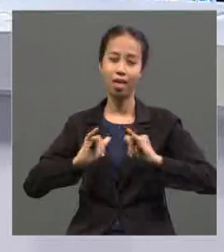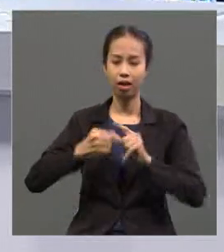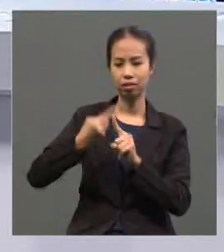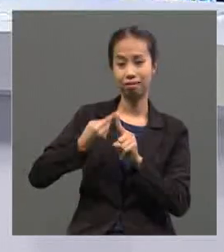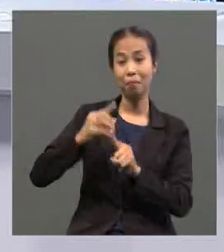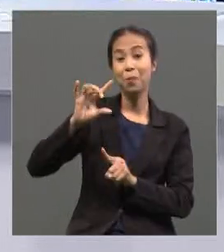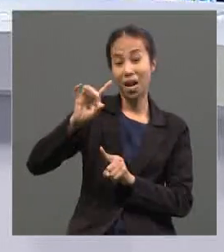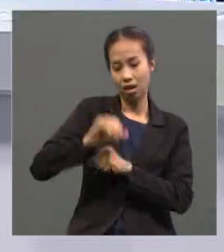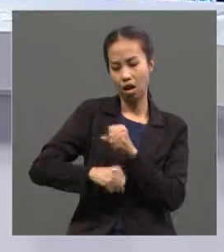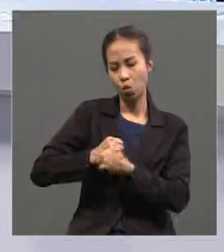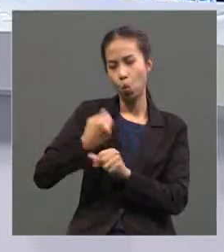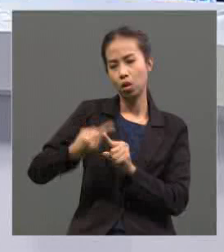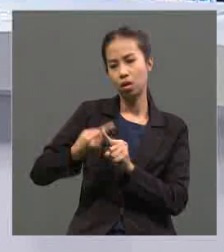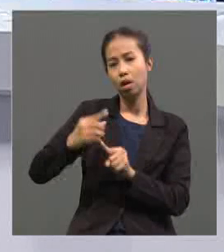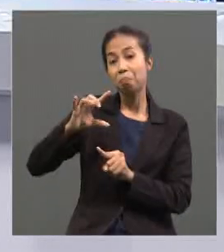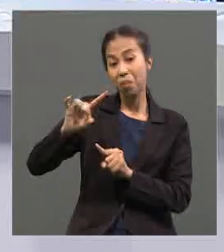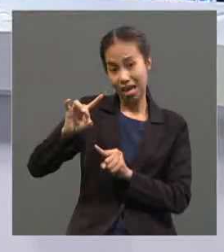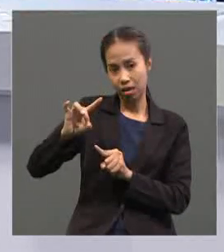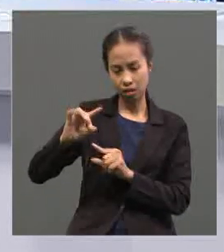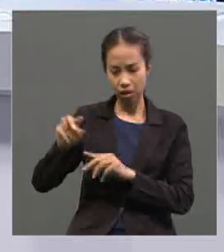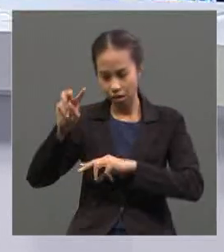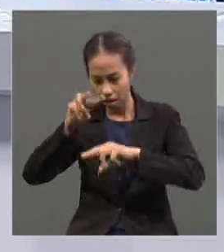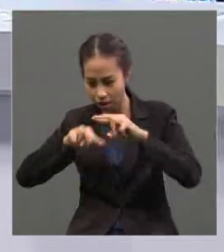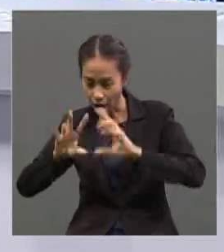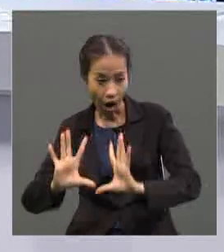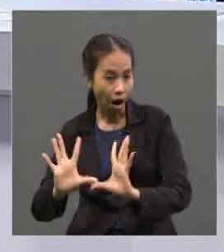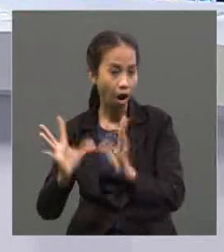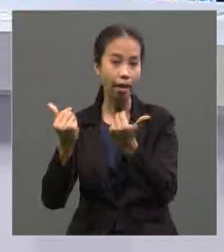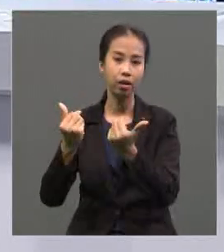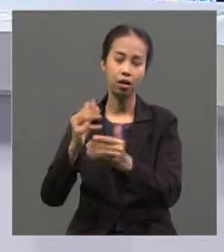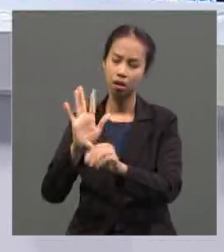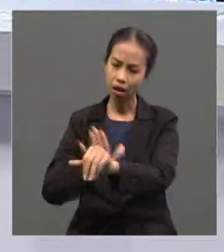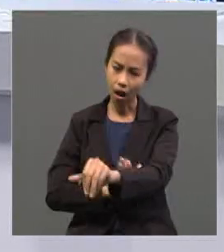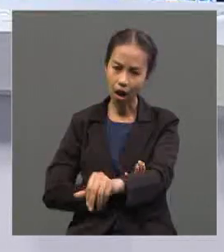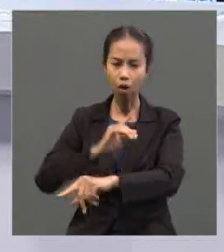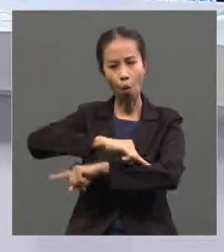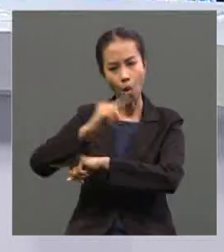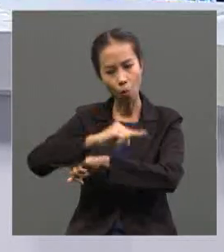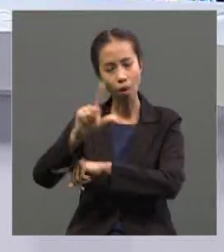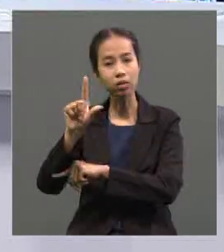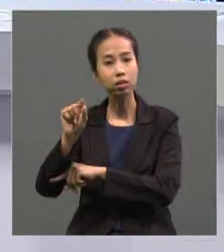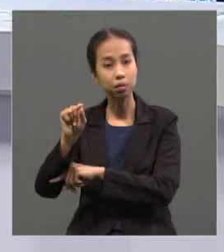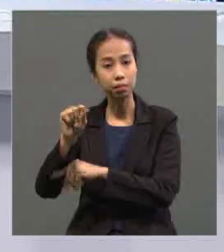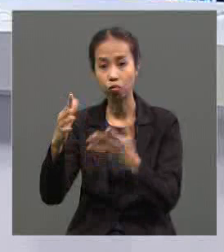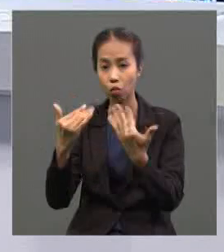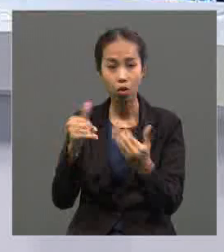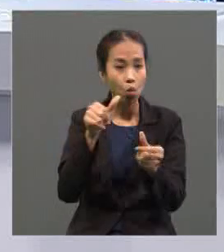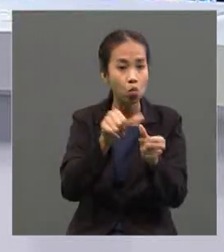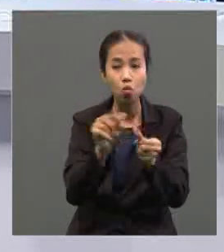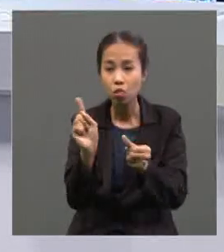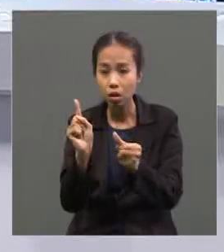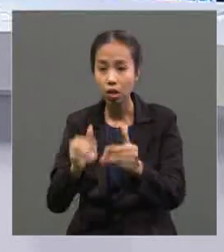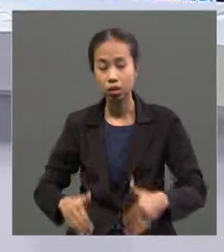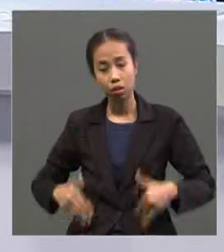นเนี่ยหายไปนานหลายวันเนี่ยร่วมๆ20กว่าวันได้เนี่ยน้องไปไหน ค่ะ น้องยังมีชีวิตอยู่ไหม mm. พอ